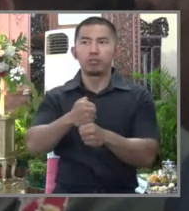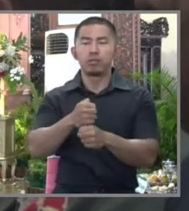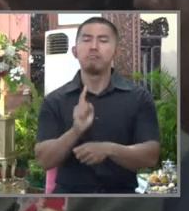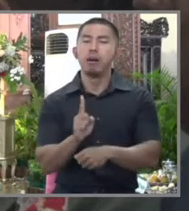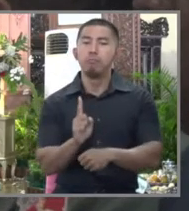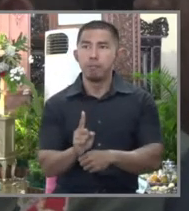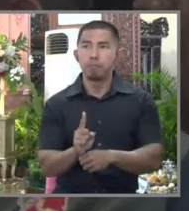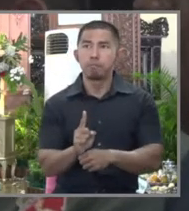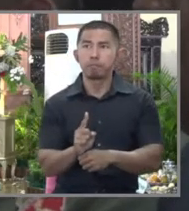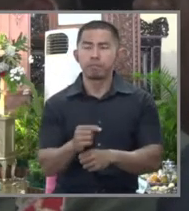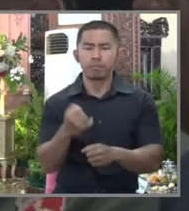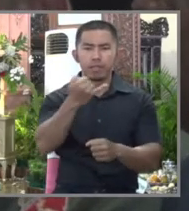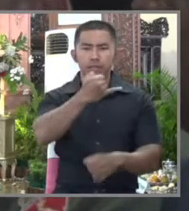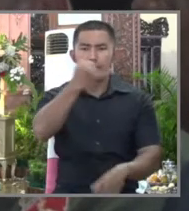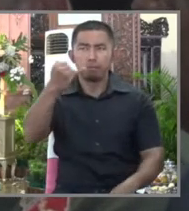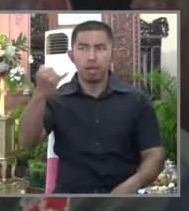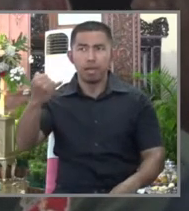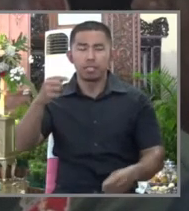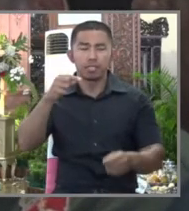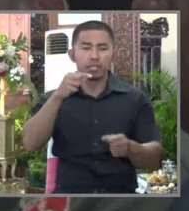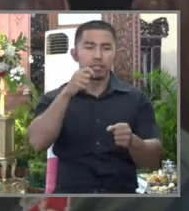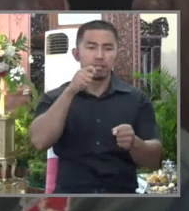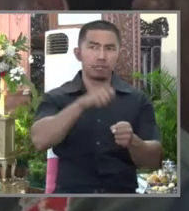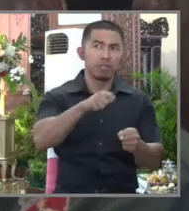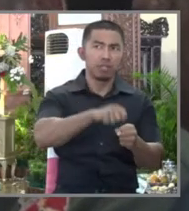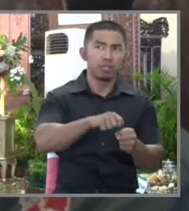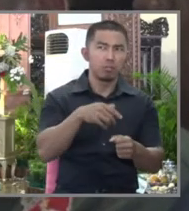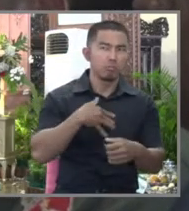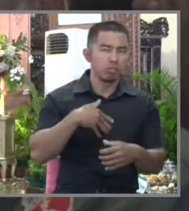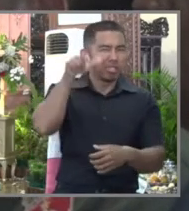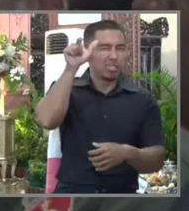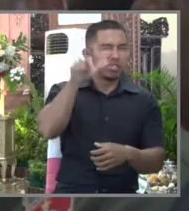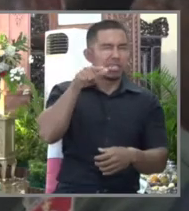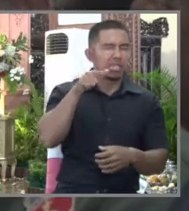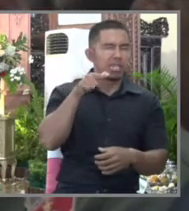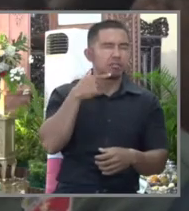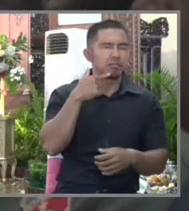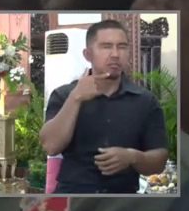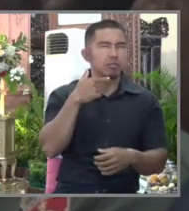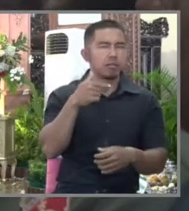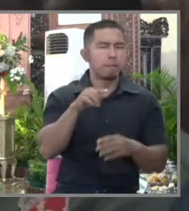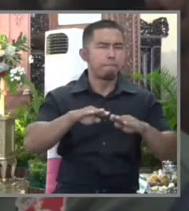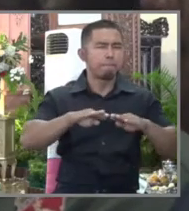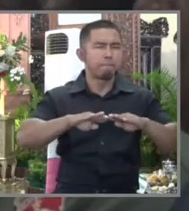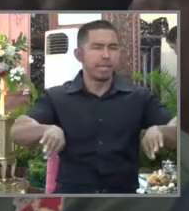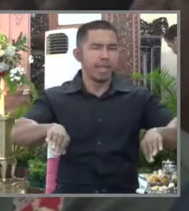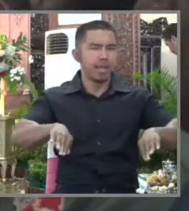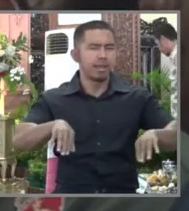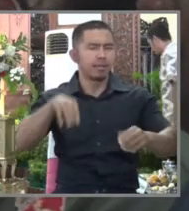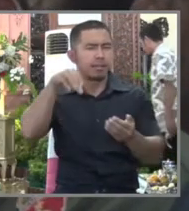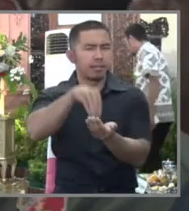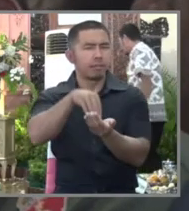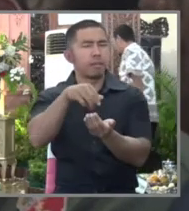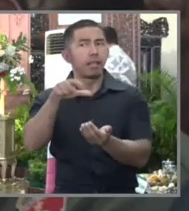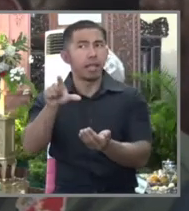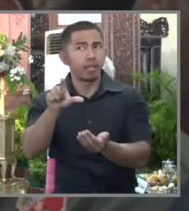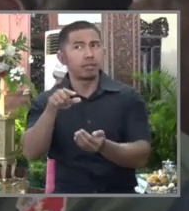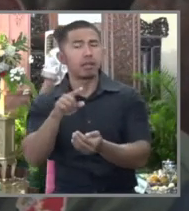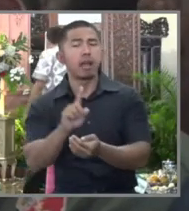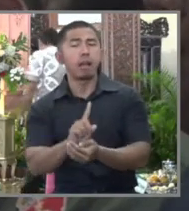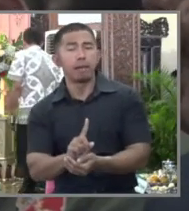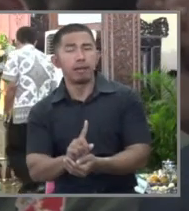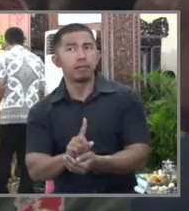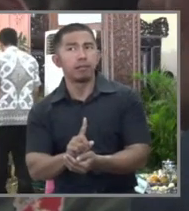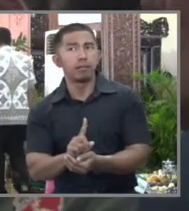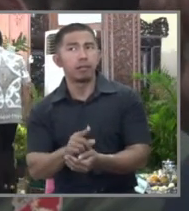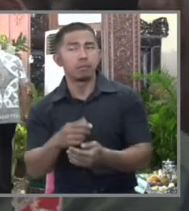karena batik Jepara itu mempunyai ciri khas yang sangat unik, yang beda dengan daerah lain, yaitu